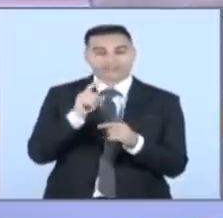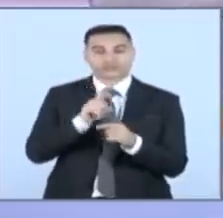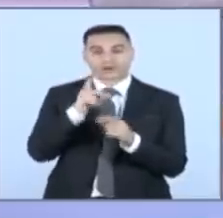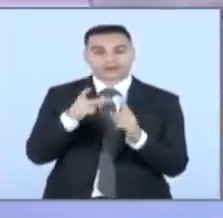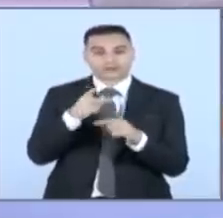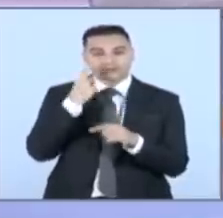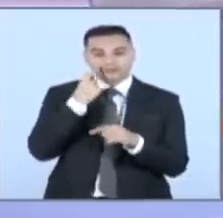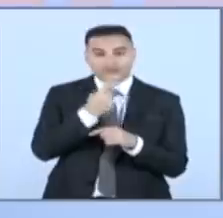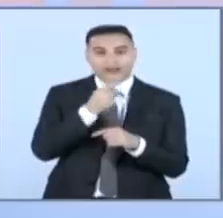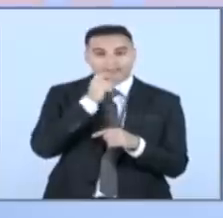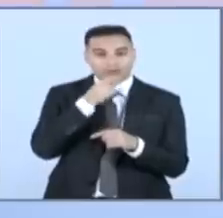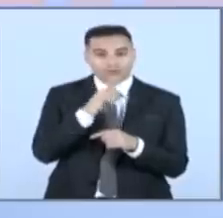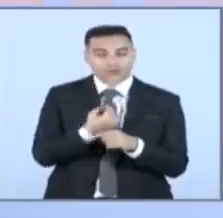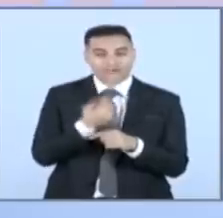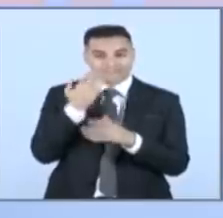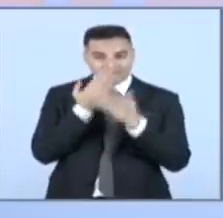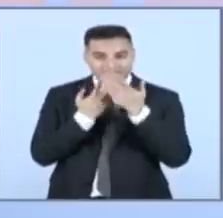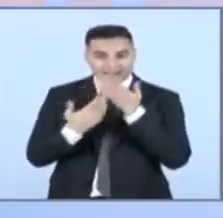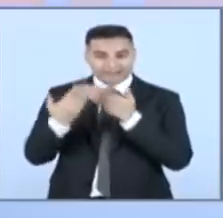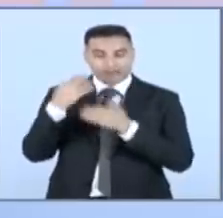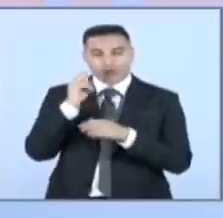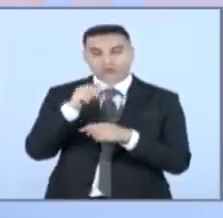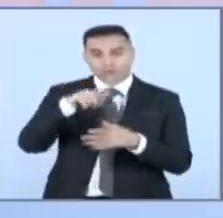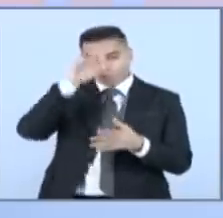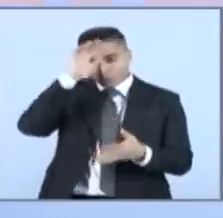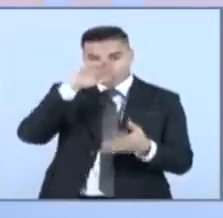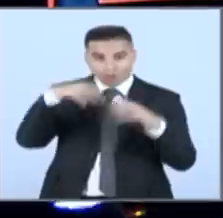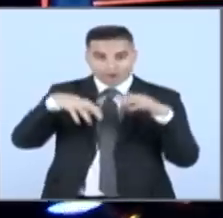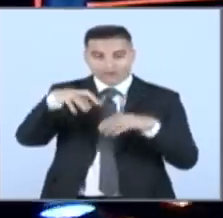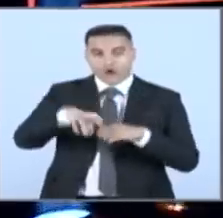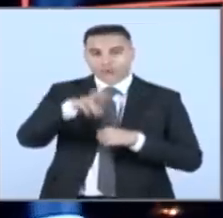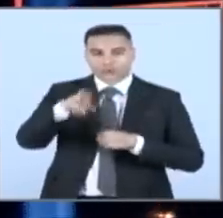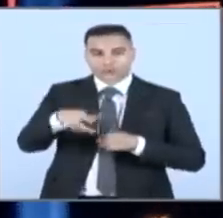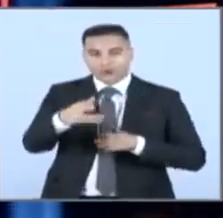يحيى؟ تاريخ. اتفقنا. جغرافيا، والسؤال هو